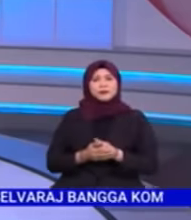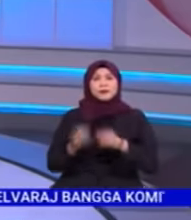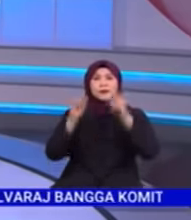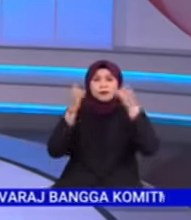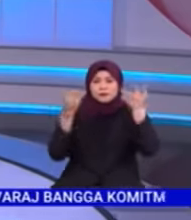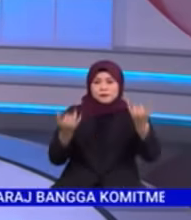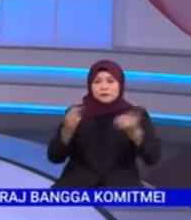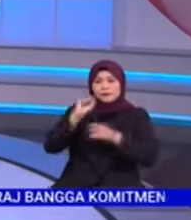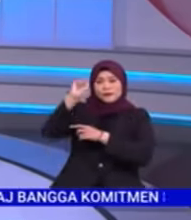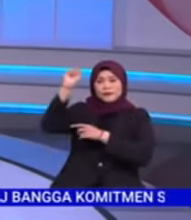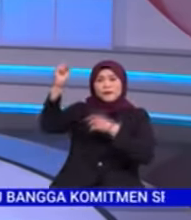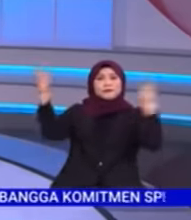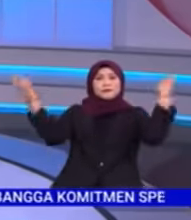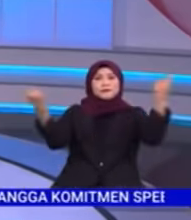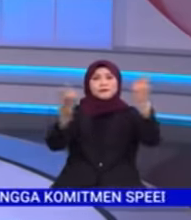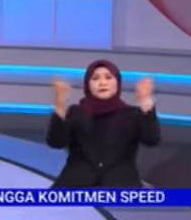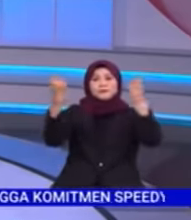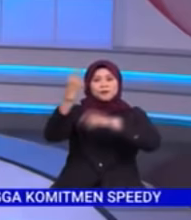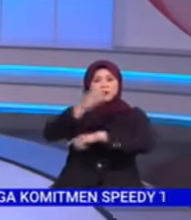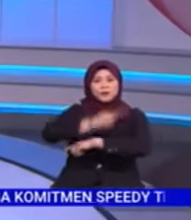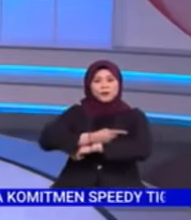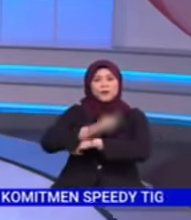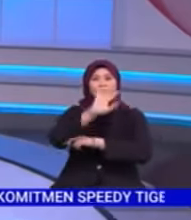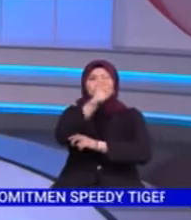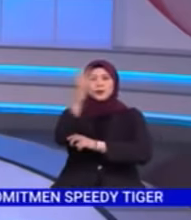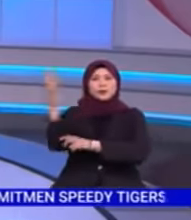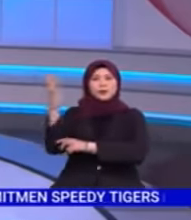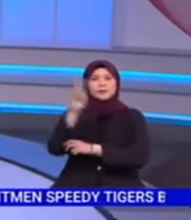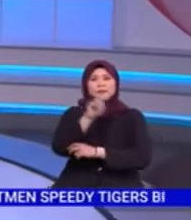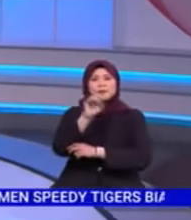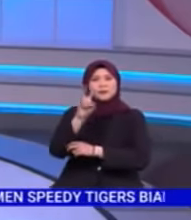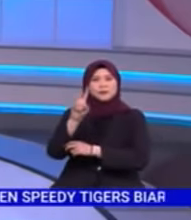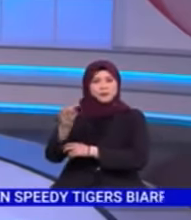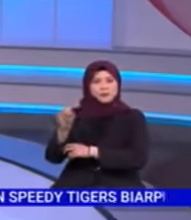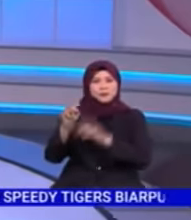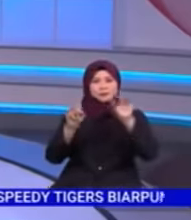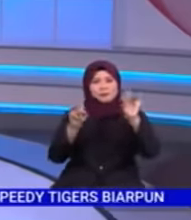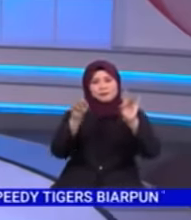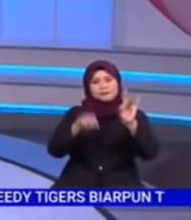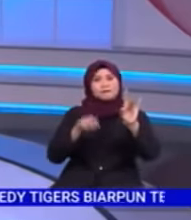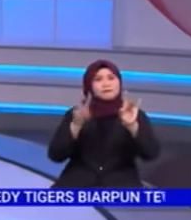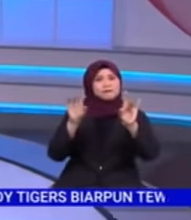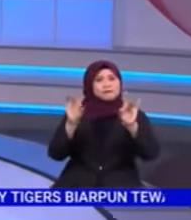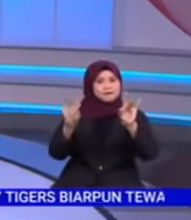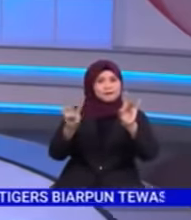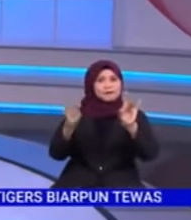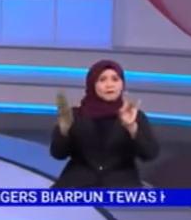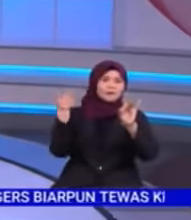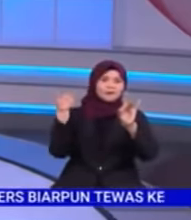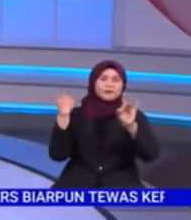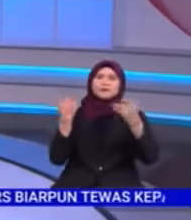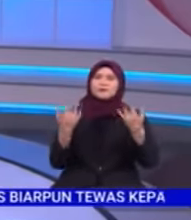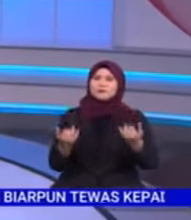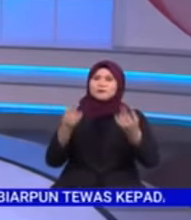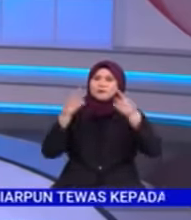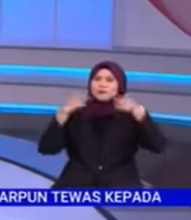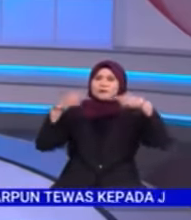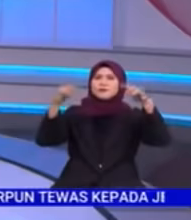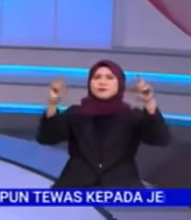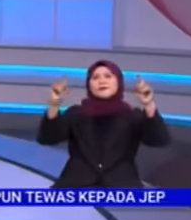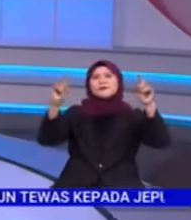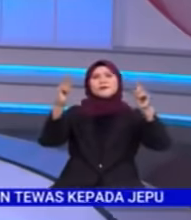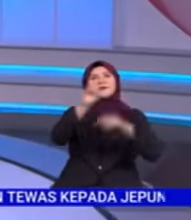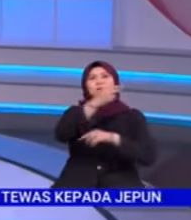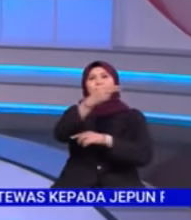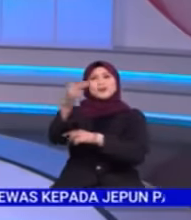Sabah meraih kan sambutan hari hutan antarabangsa 2012 18 April lalu dengan iltizam mencairkan agenda